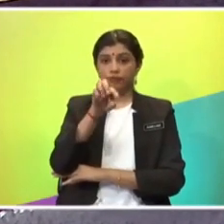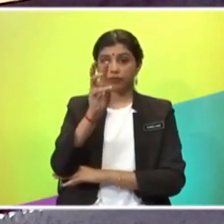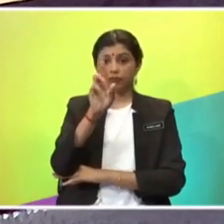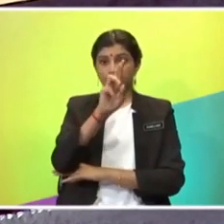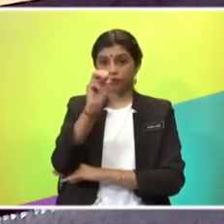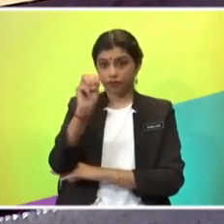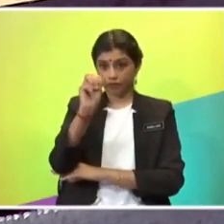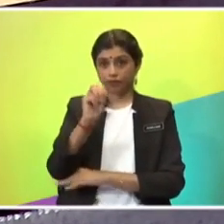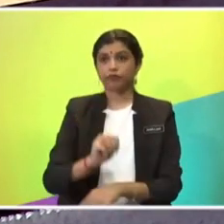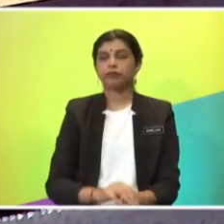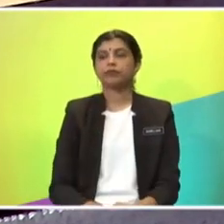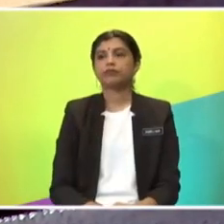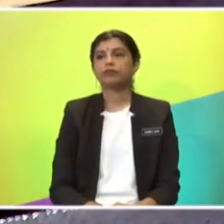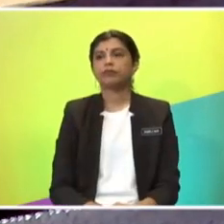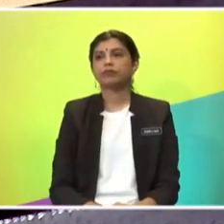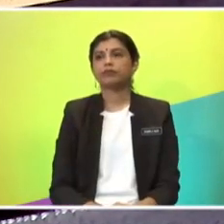.6.6 RM